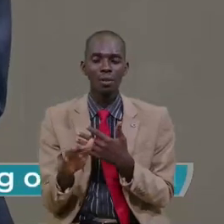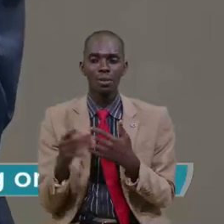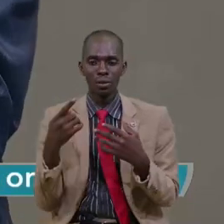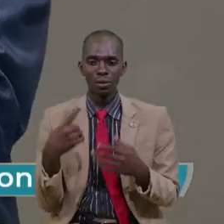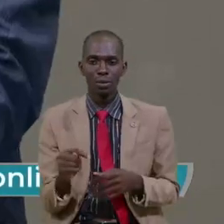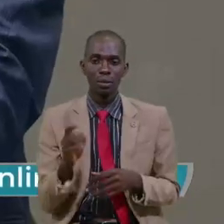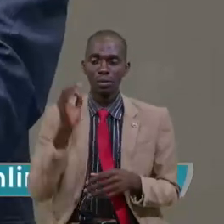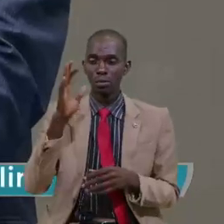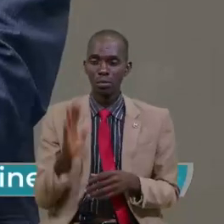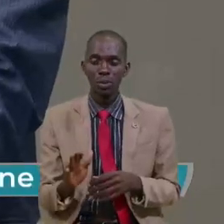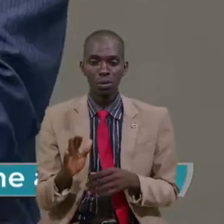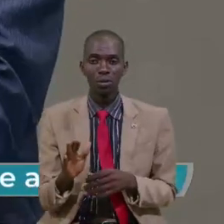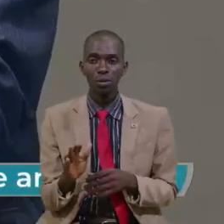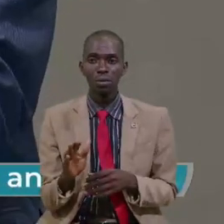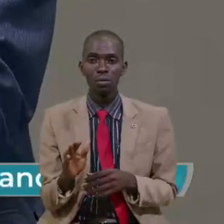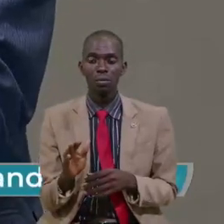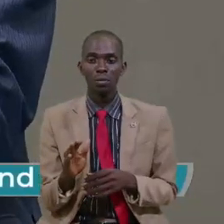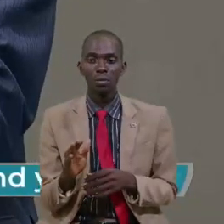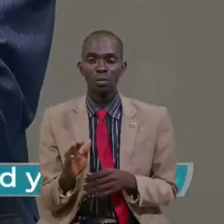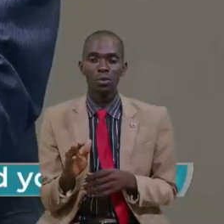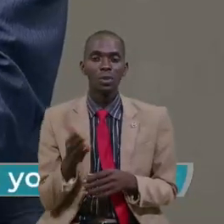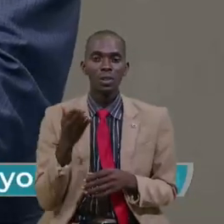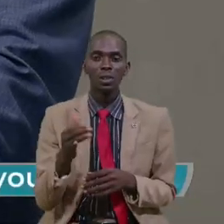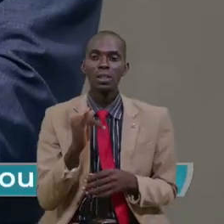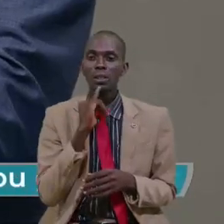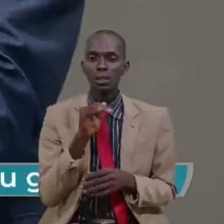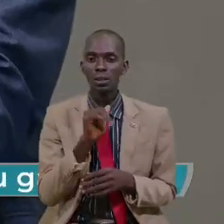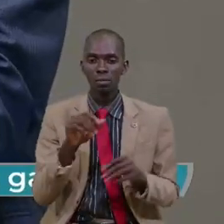après le message du pasteur, il y a un lien.